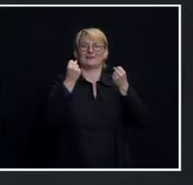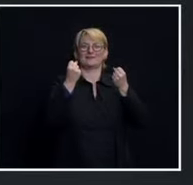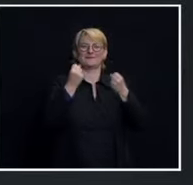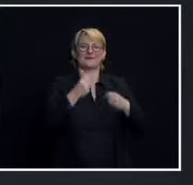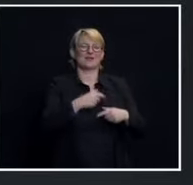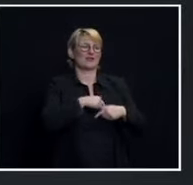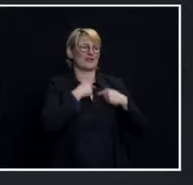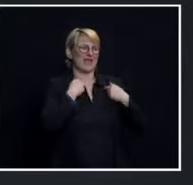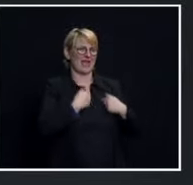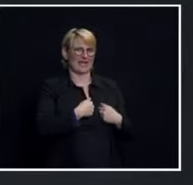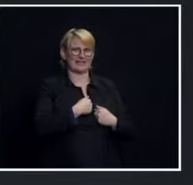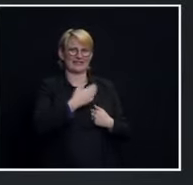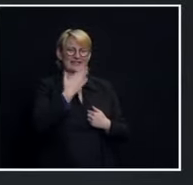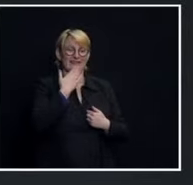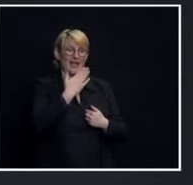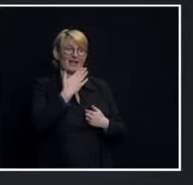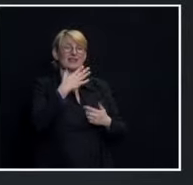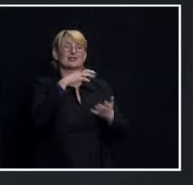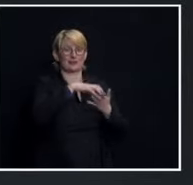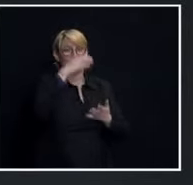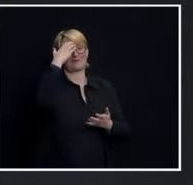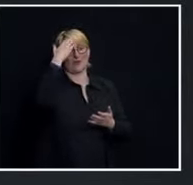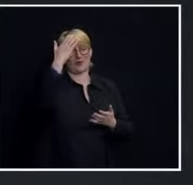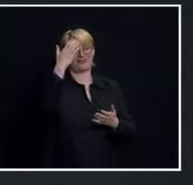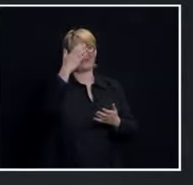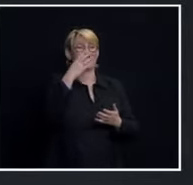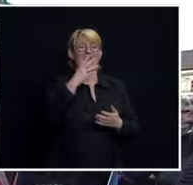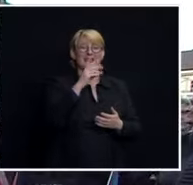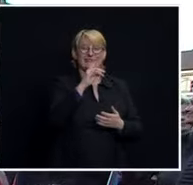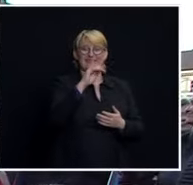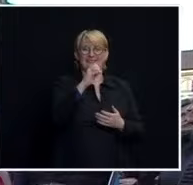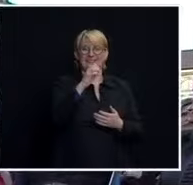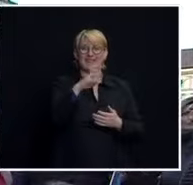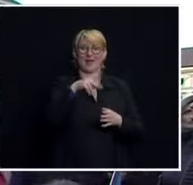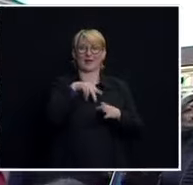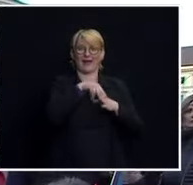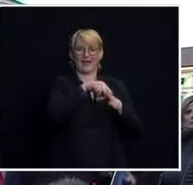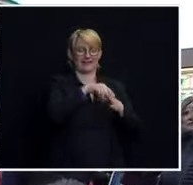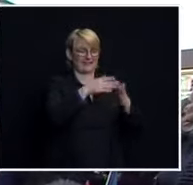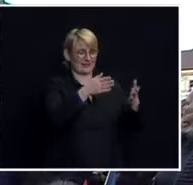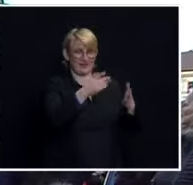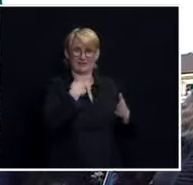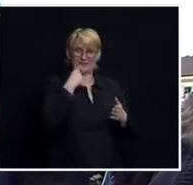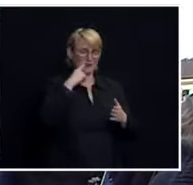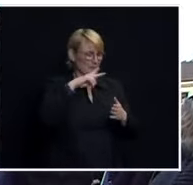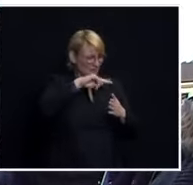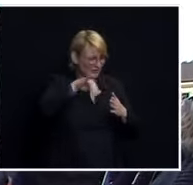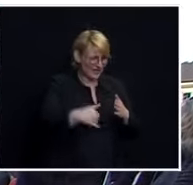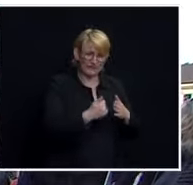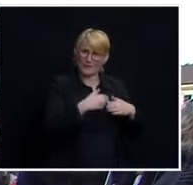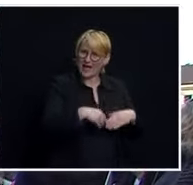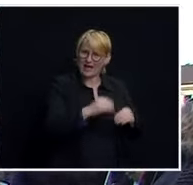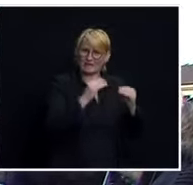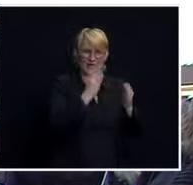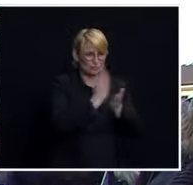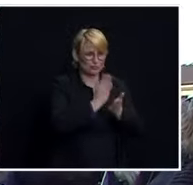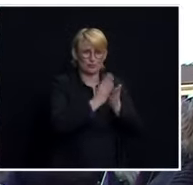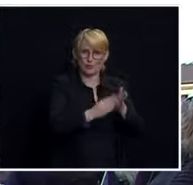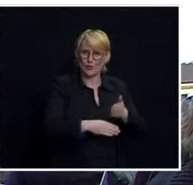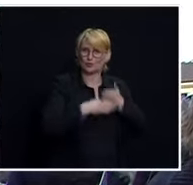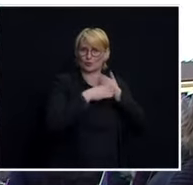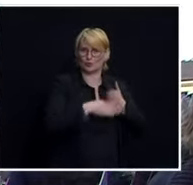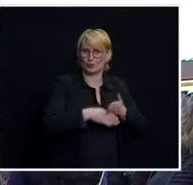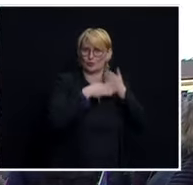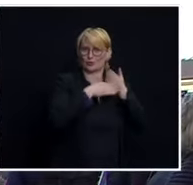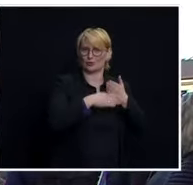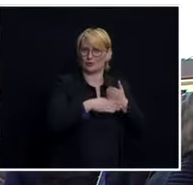herzliches Dankeschön geht an die Stadt München, lieber Dieter Reiter, die das Projekt, wir haben es gehört, von Anfang an unterstützt hat und mit